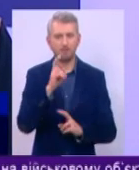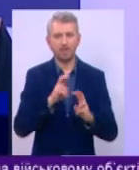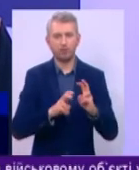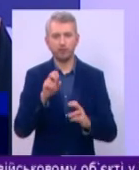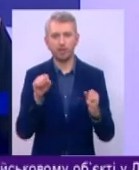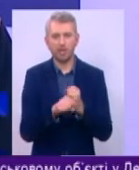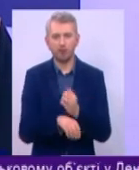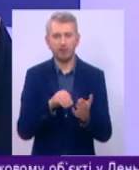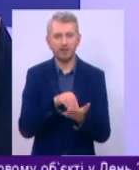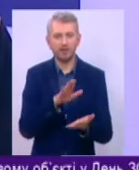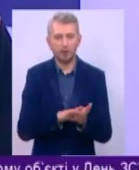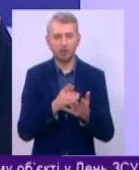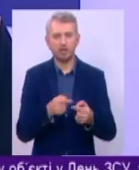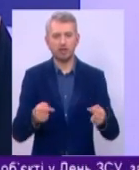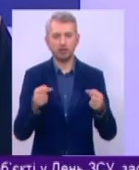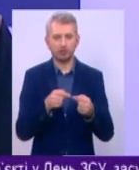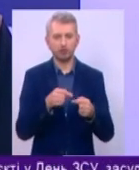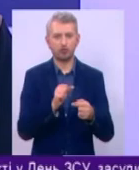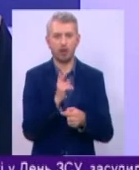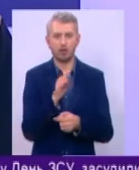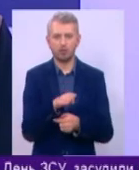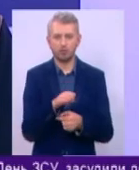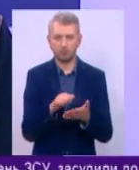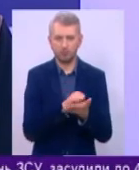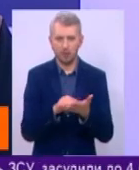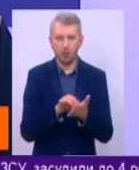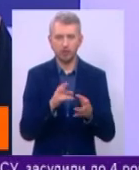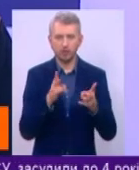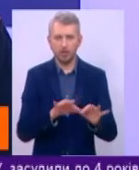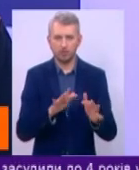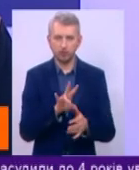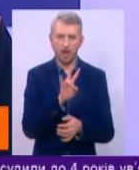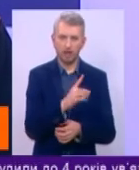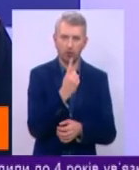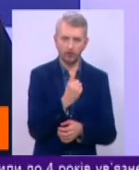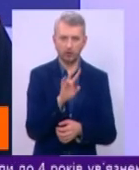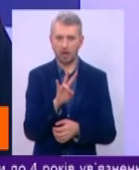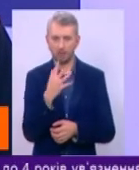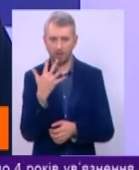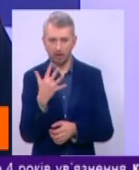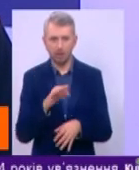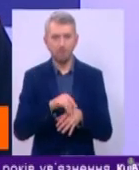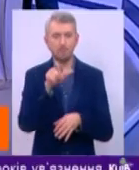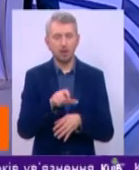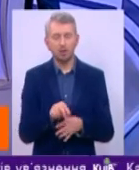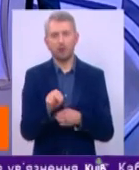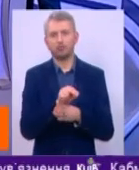производственной травмы фиксируется соответствующими актами несчастных случаев Н1 и Н5. Больной проходит